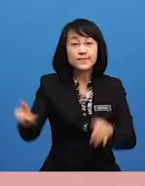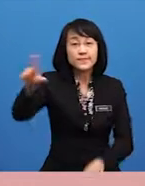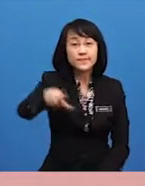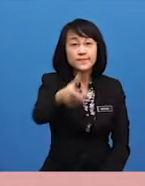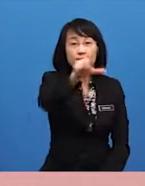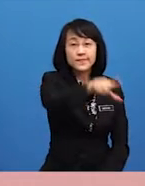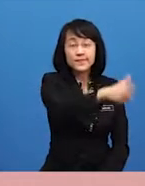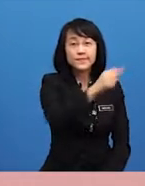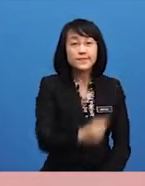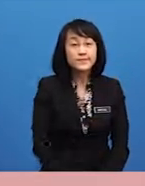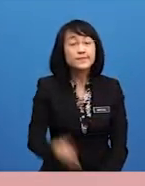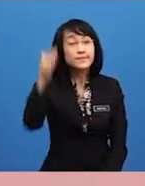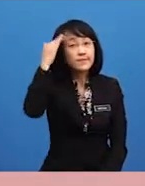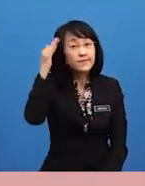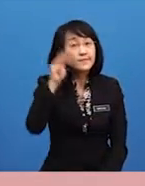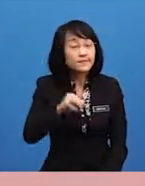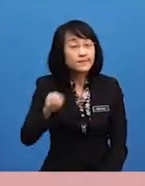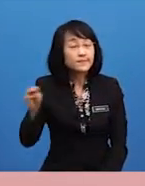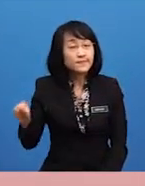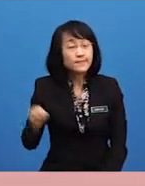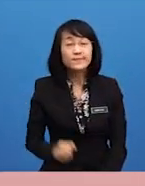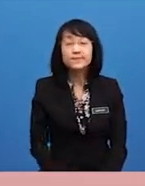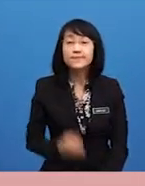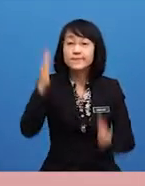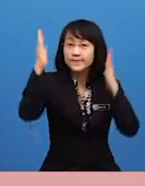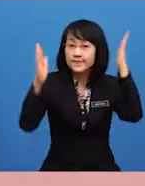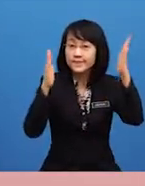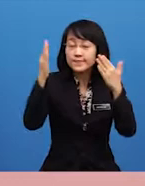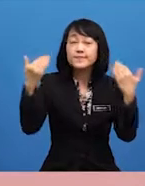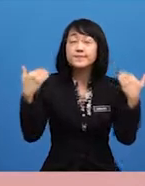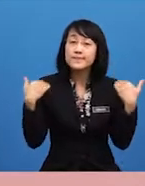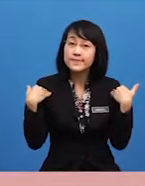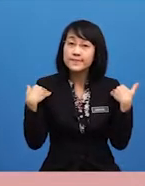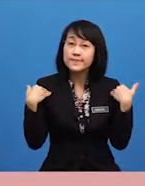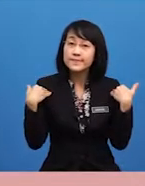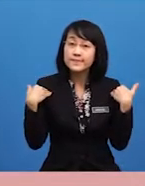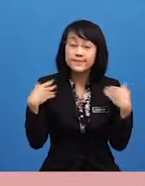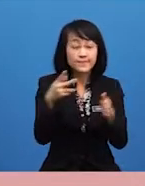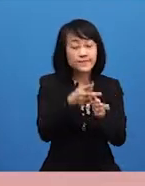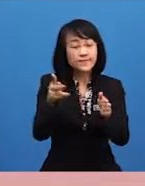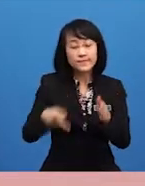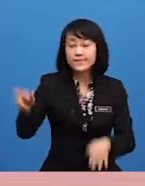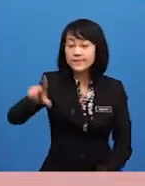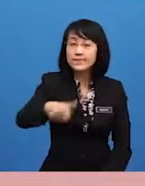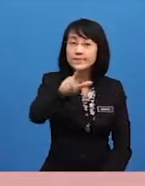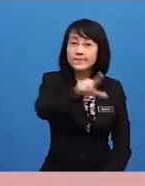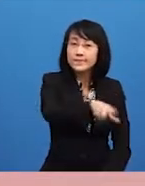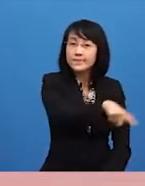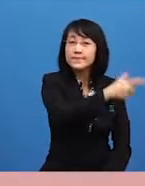laut. Tahukah murid-murid, Malaysia mempunyai pinggir laut yang